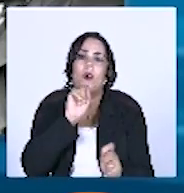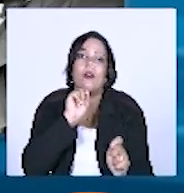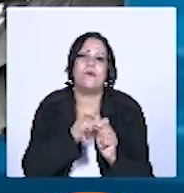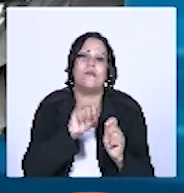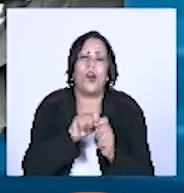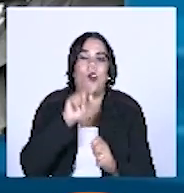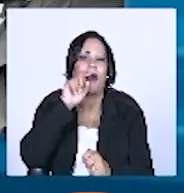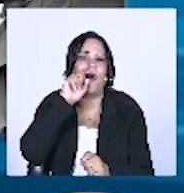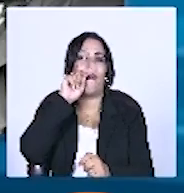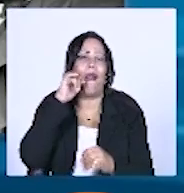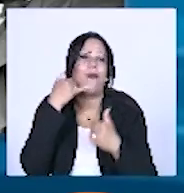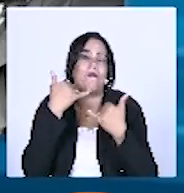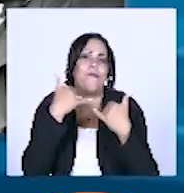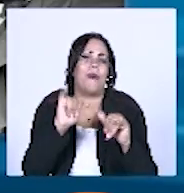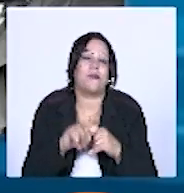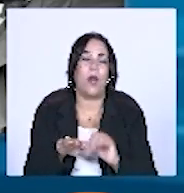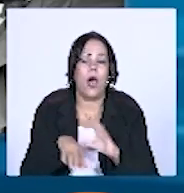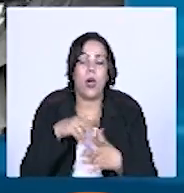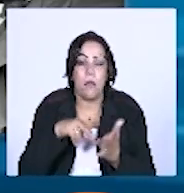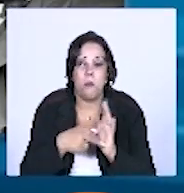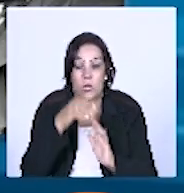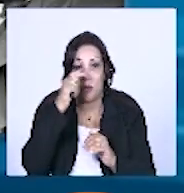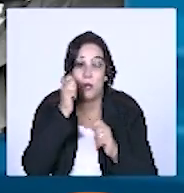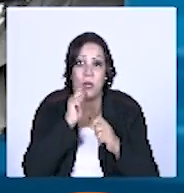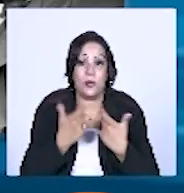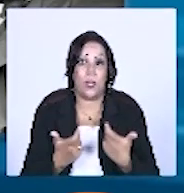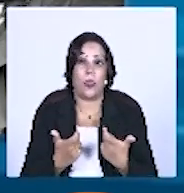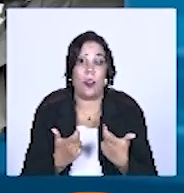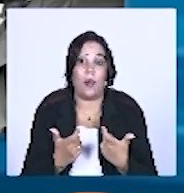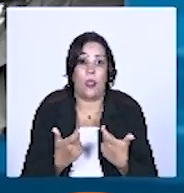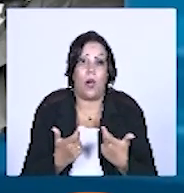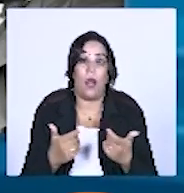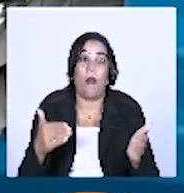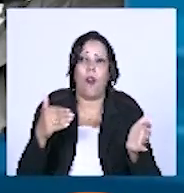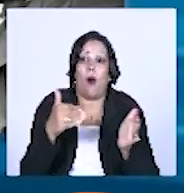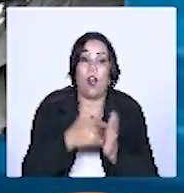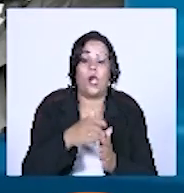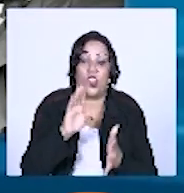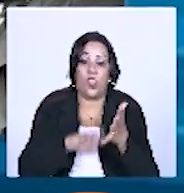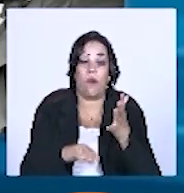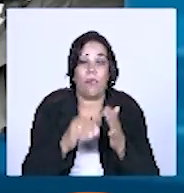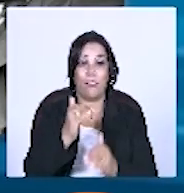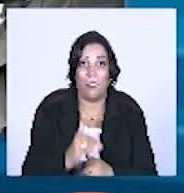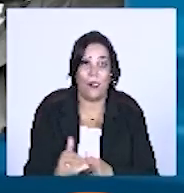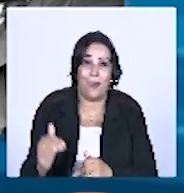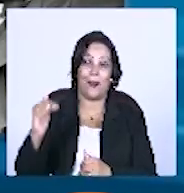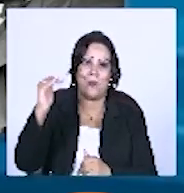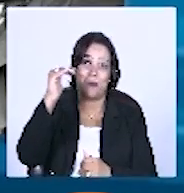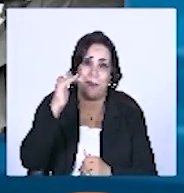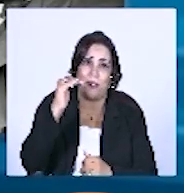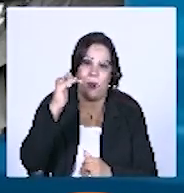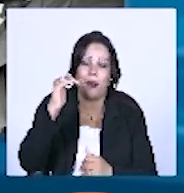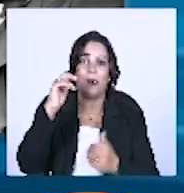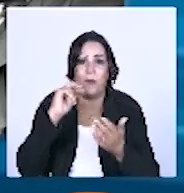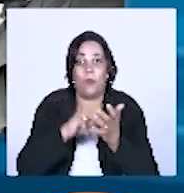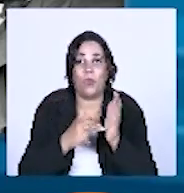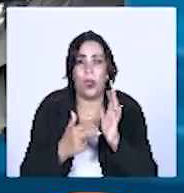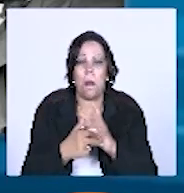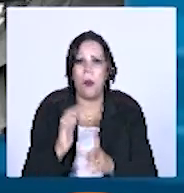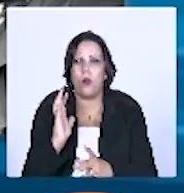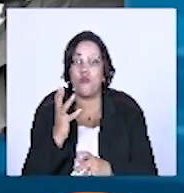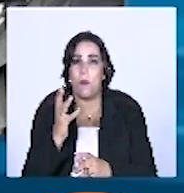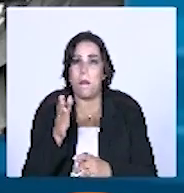محطمين احنا مش عايزين نستنى لغايه ما يكبر الطفل ويصبح على اعتاب